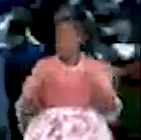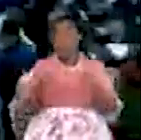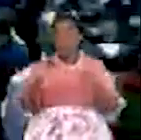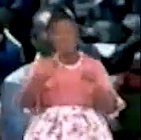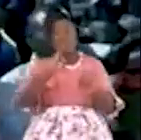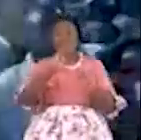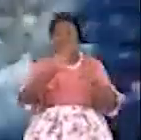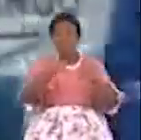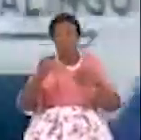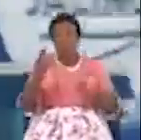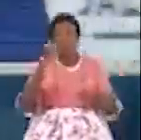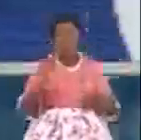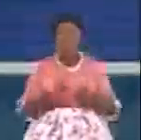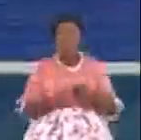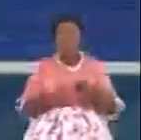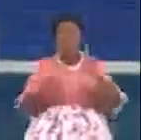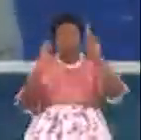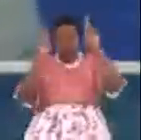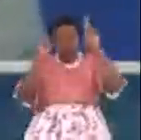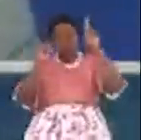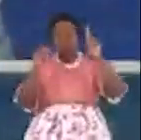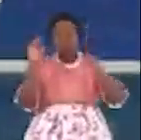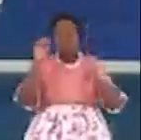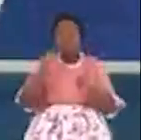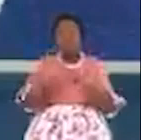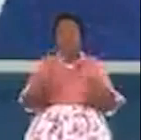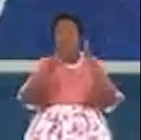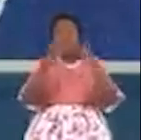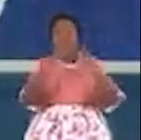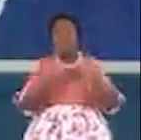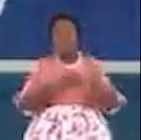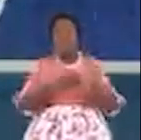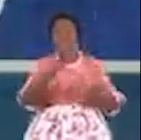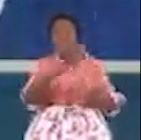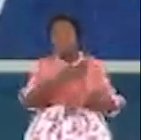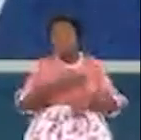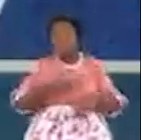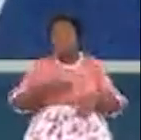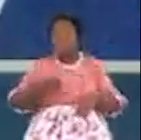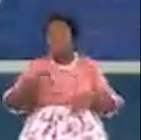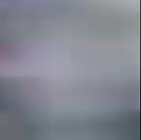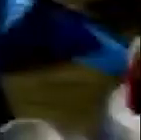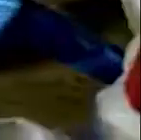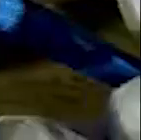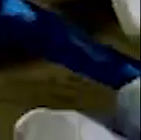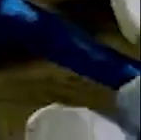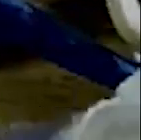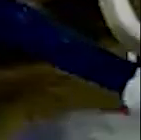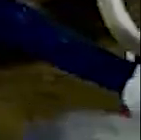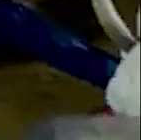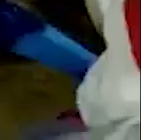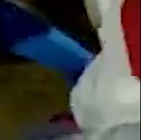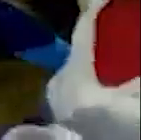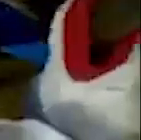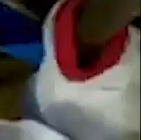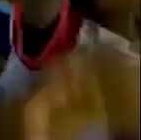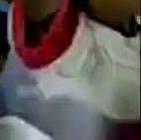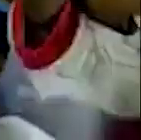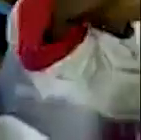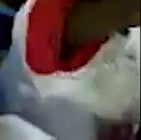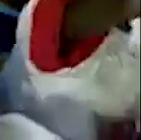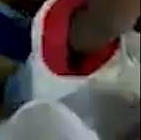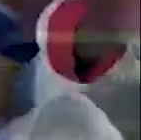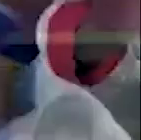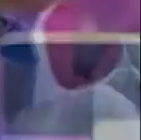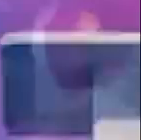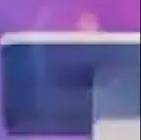enyewo, ike niile n'eluigwe na n'elu ụwa. Onyenwe anyị nọ na njikere